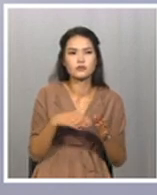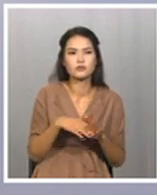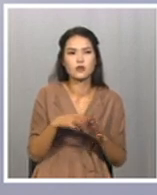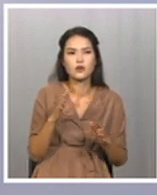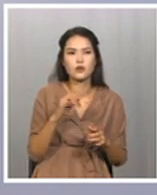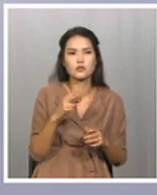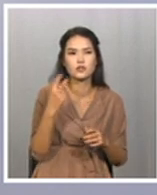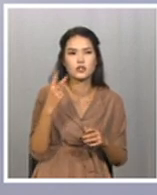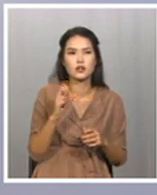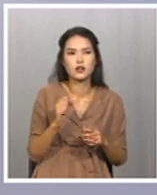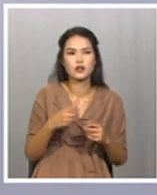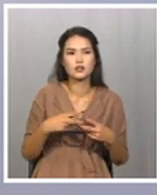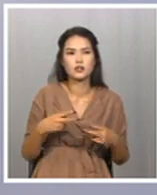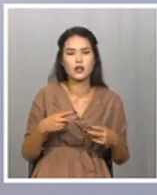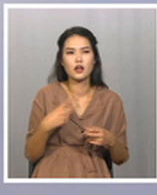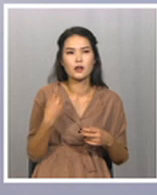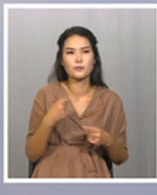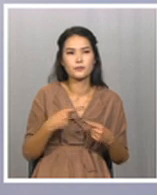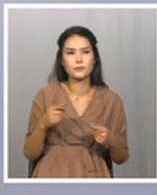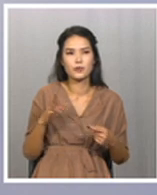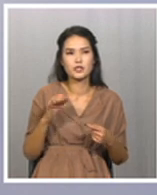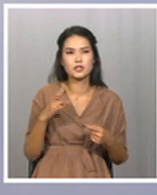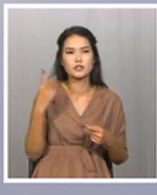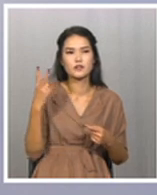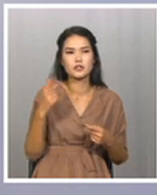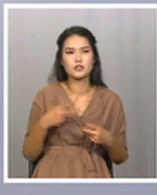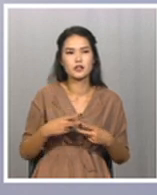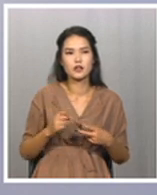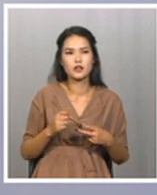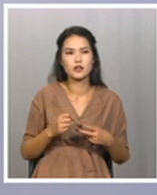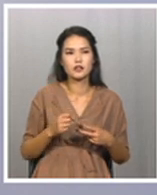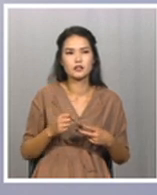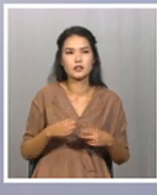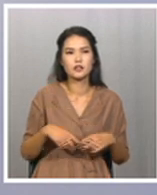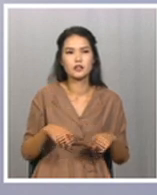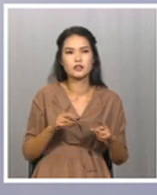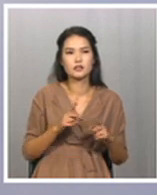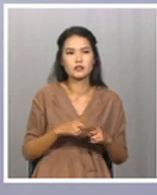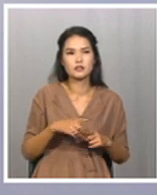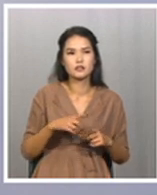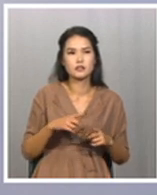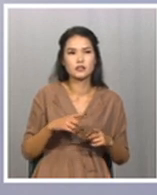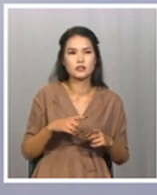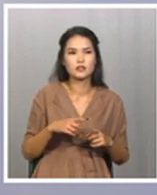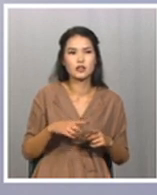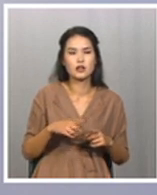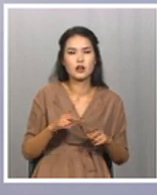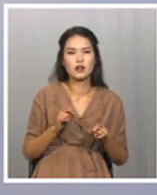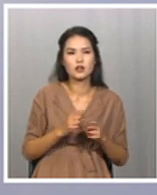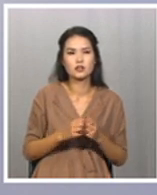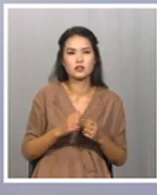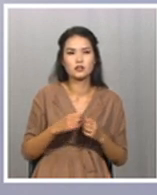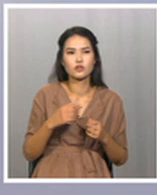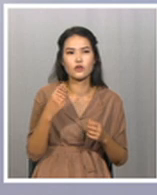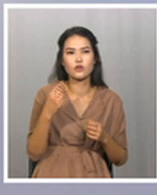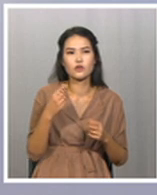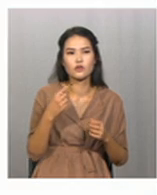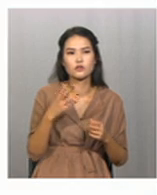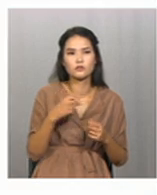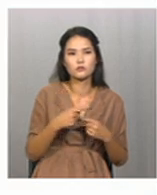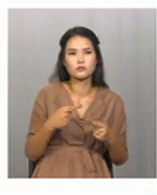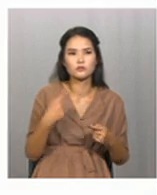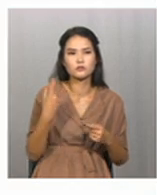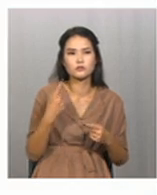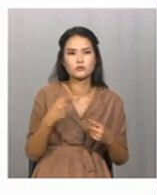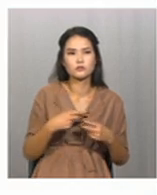квадрат альфа бір азайтылған синус квадрат альфаға тең. Яғни алдымен косинус альфаны тауып алмақшымыз. Синус альфаның орнына 3-тен 2-ні қоясыз,